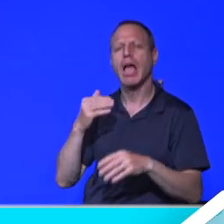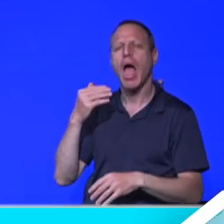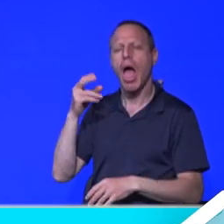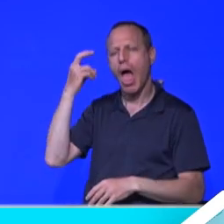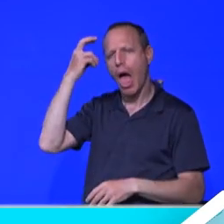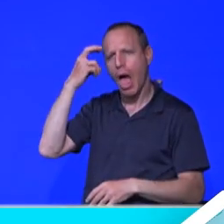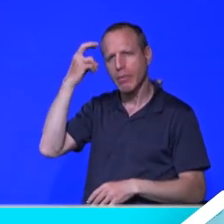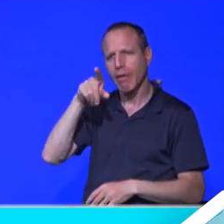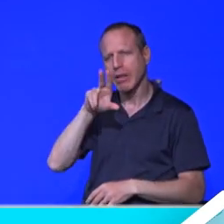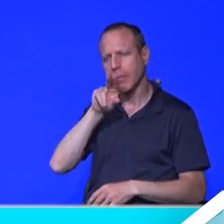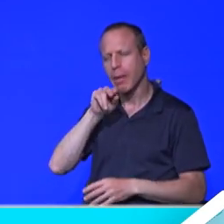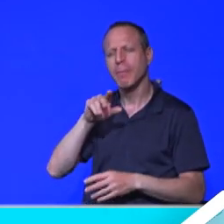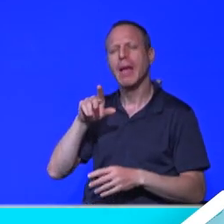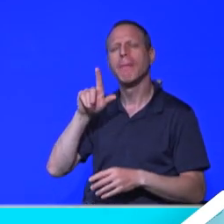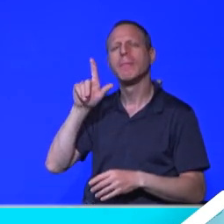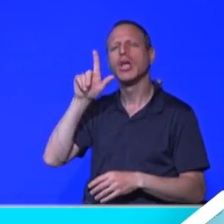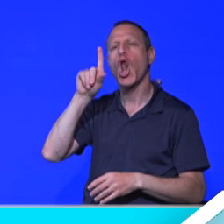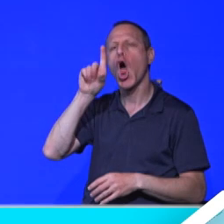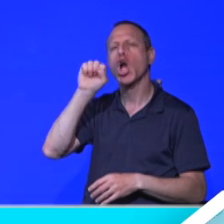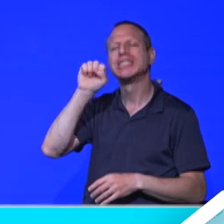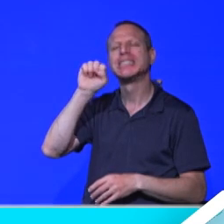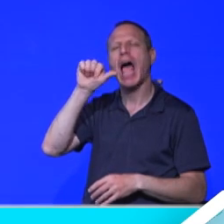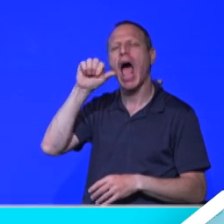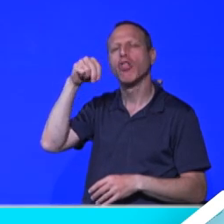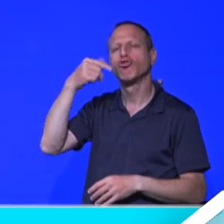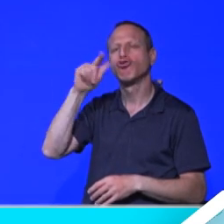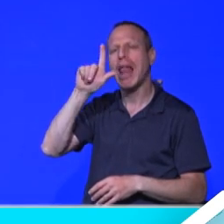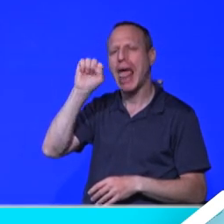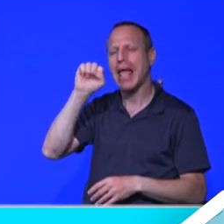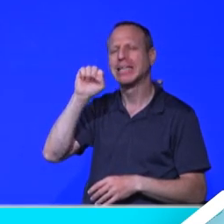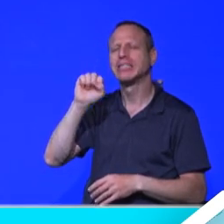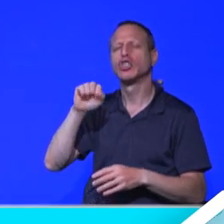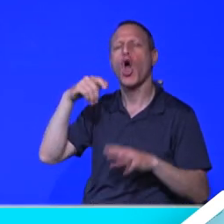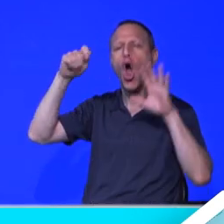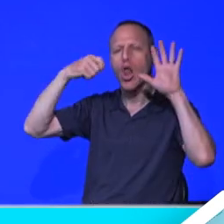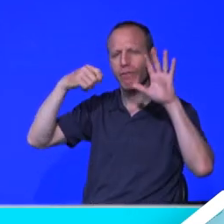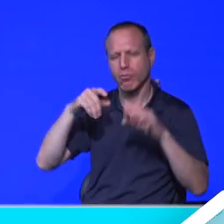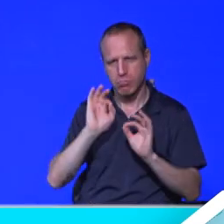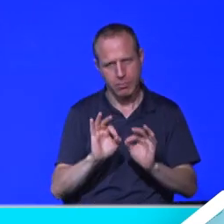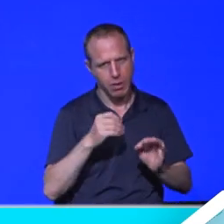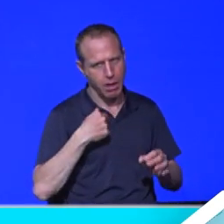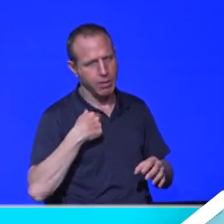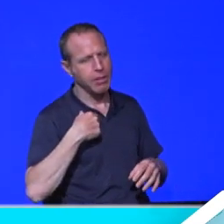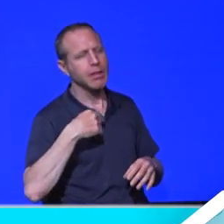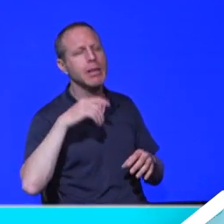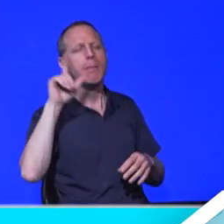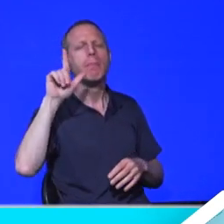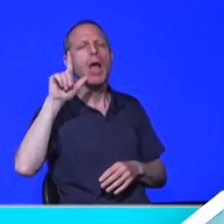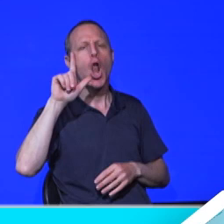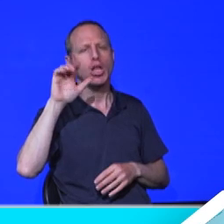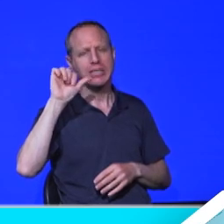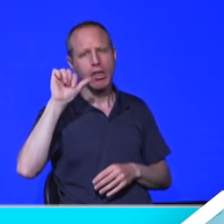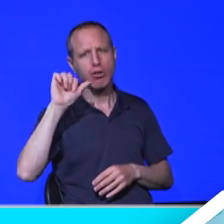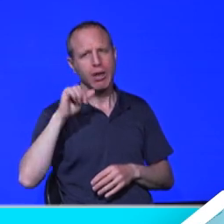us from LA, Hollywood. Exactly. I'm based in LA and I work for Panet and Hala TV